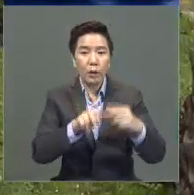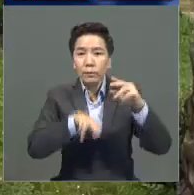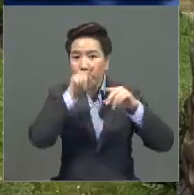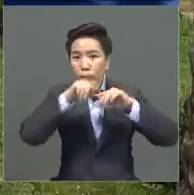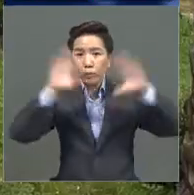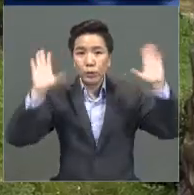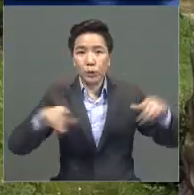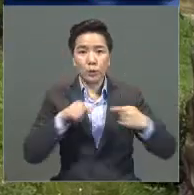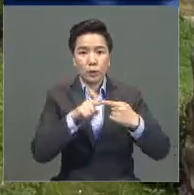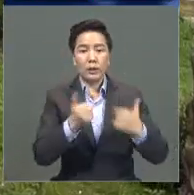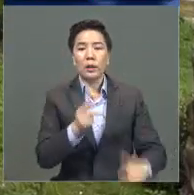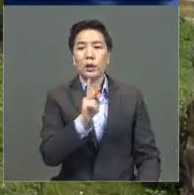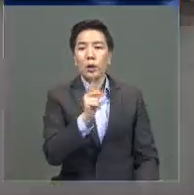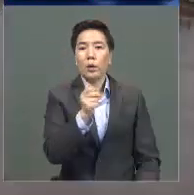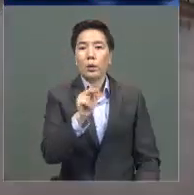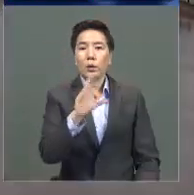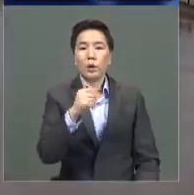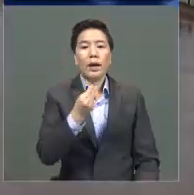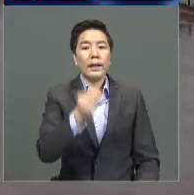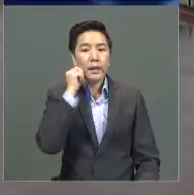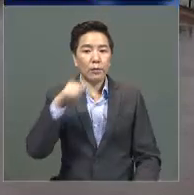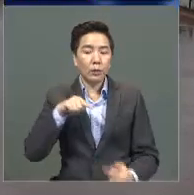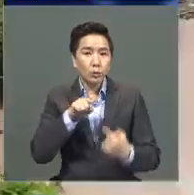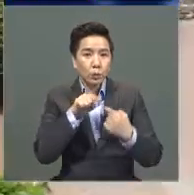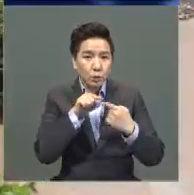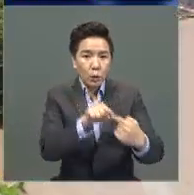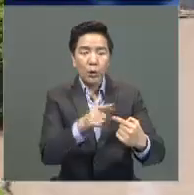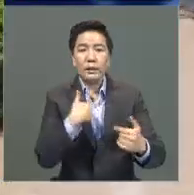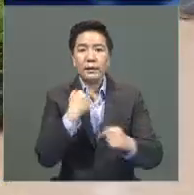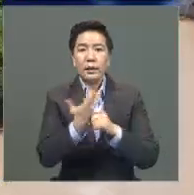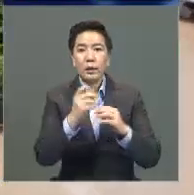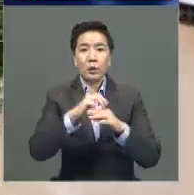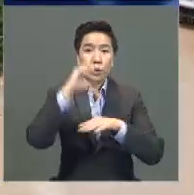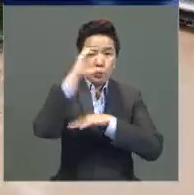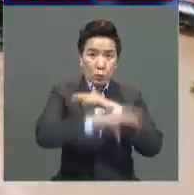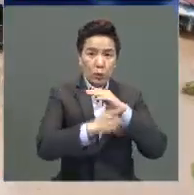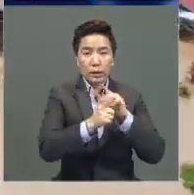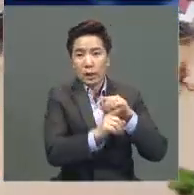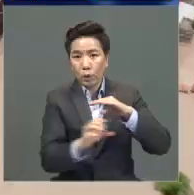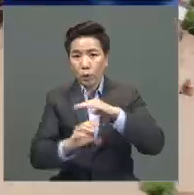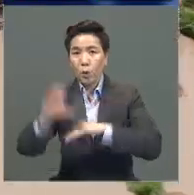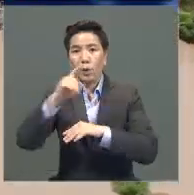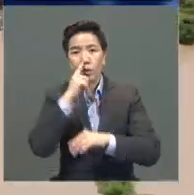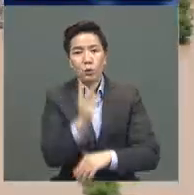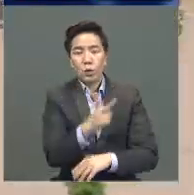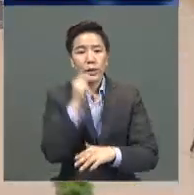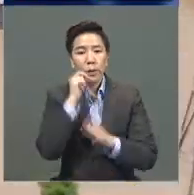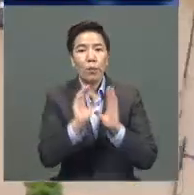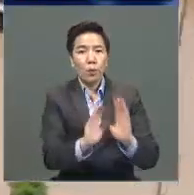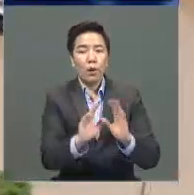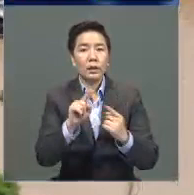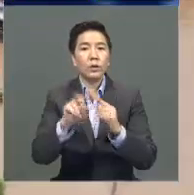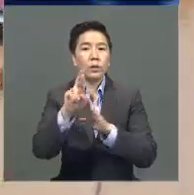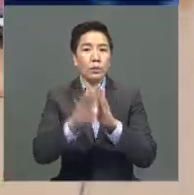จังหวัดชัยนาทโดยกชให้กรมชลประทานนั้นผ่านน้ำเข้าระบบชลประทานฝั่งตะวันตกและฝั่งตะวันออกเพื่อจะเก็บ